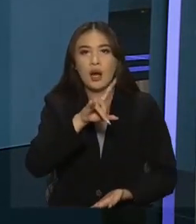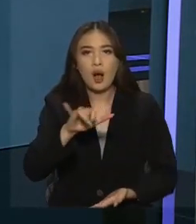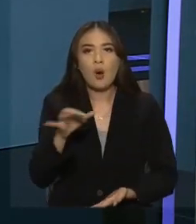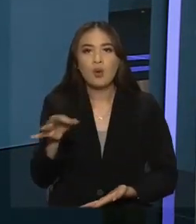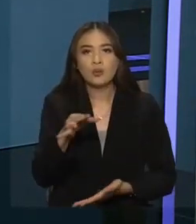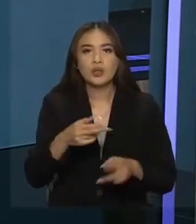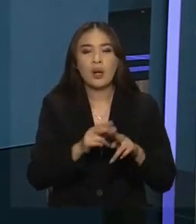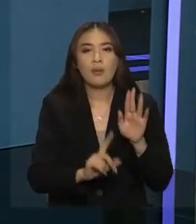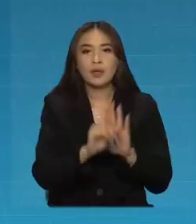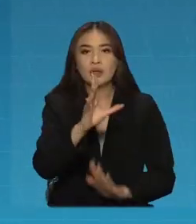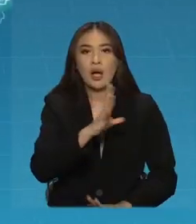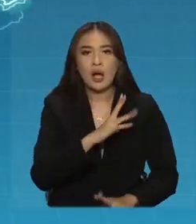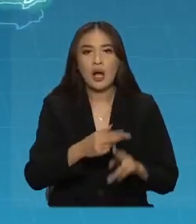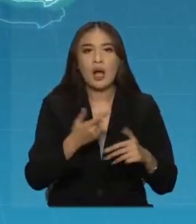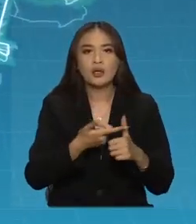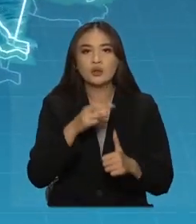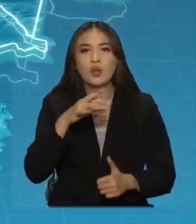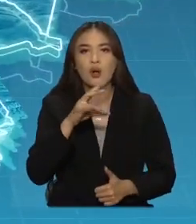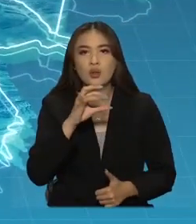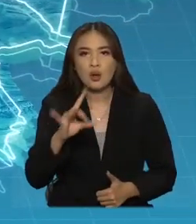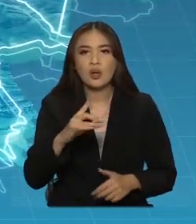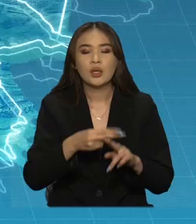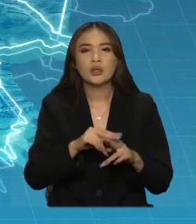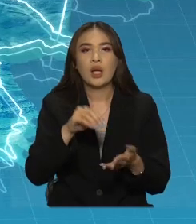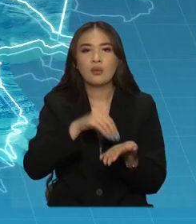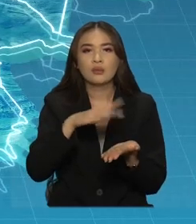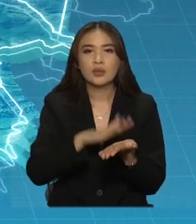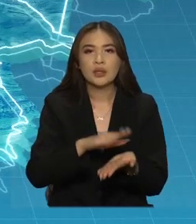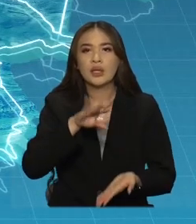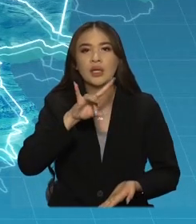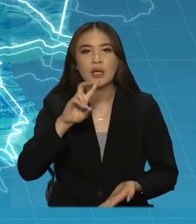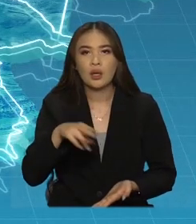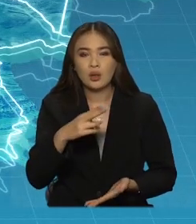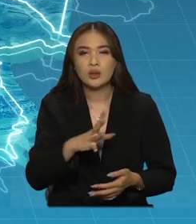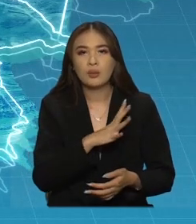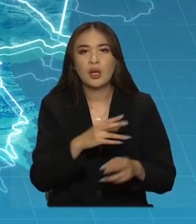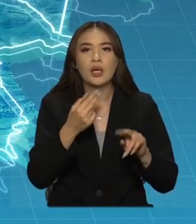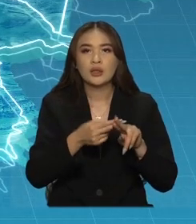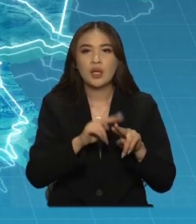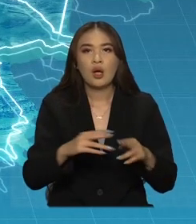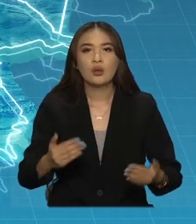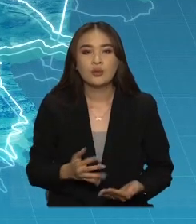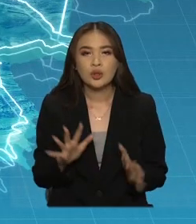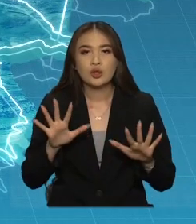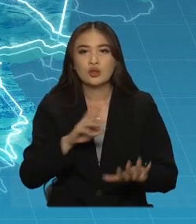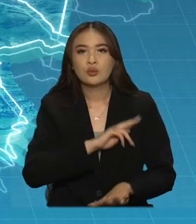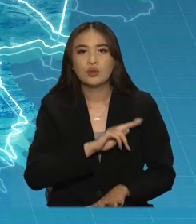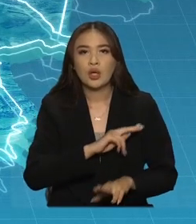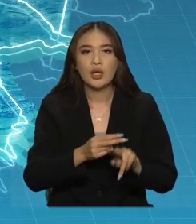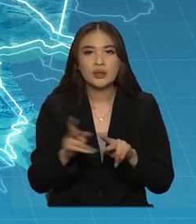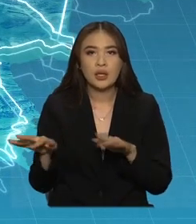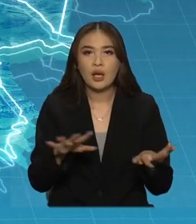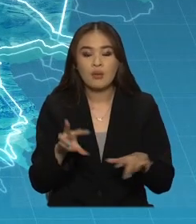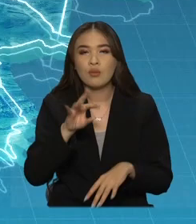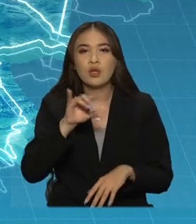бастап тұр. Аталған донор аймақтар бюджетке триллиондаған қаржы құйған. Бұл өңірлердегі жұмыс істеп тұрған өнеркәсіптер мен